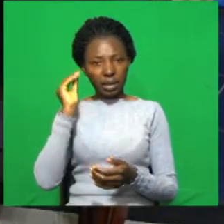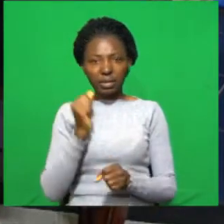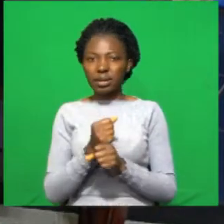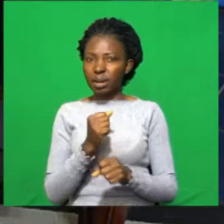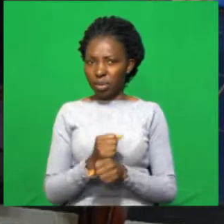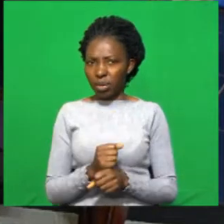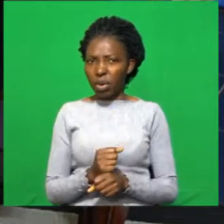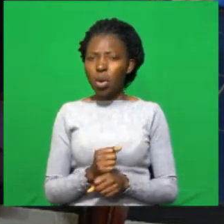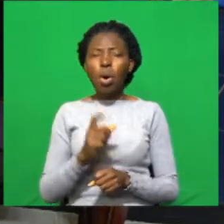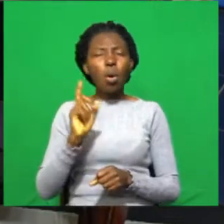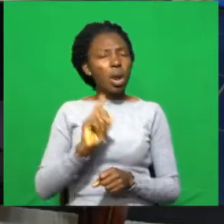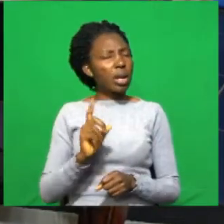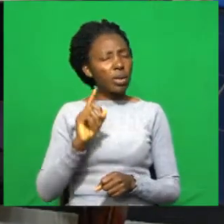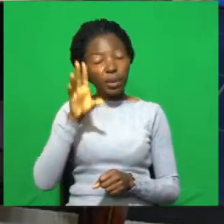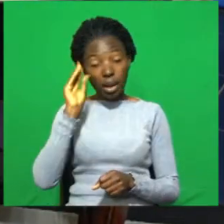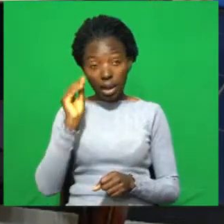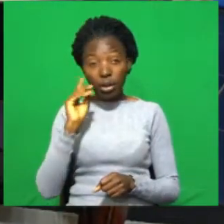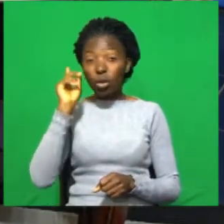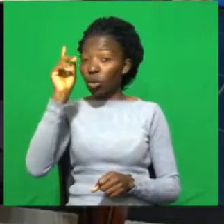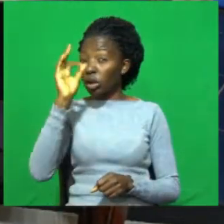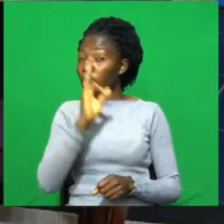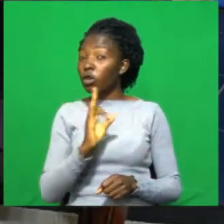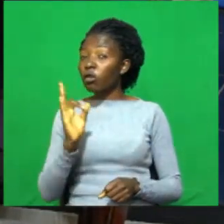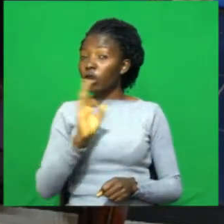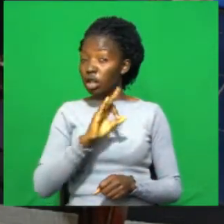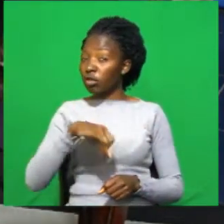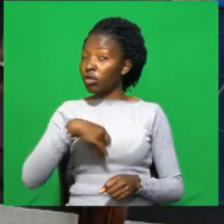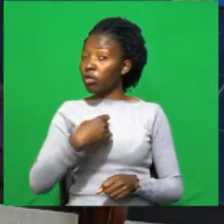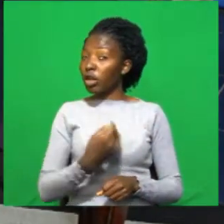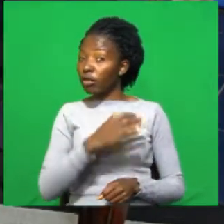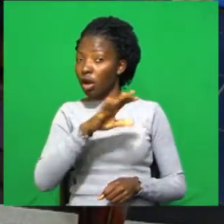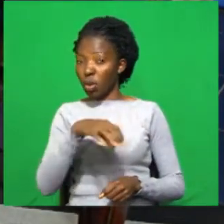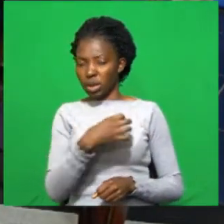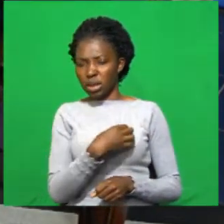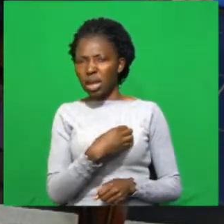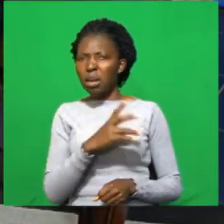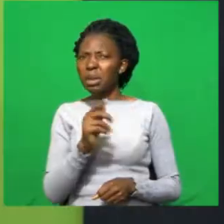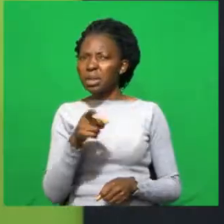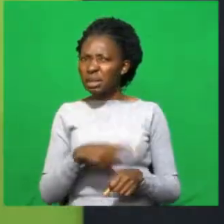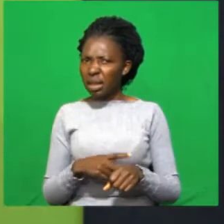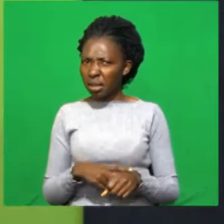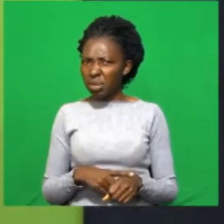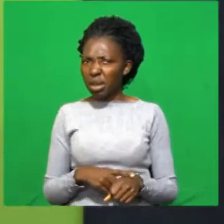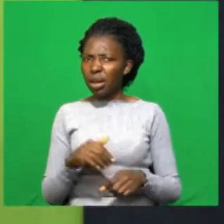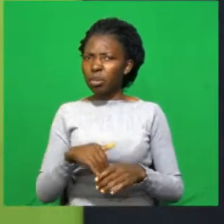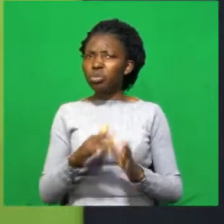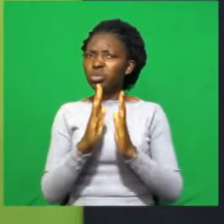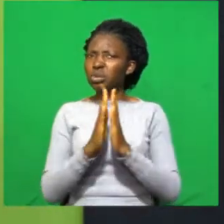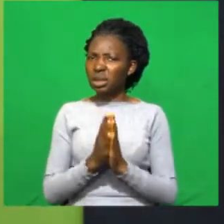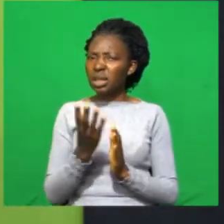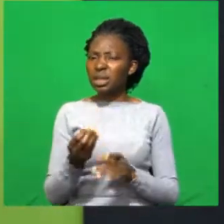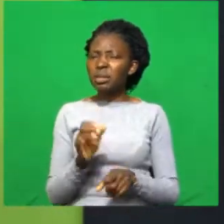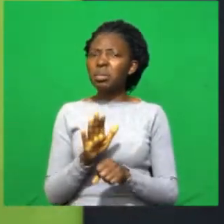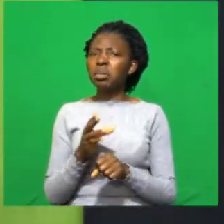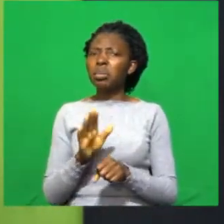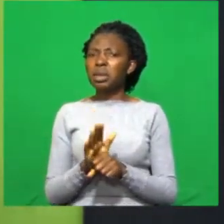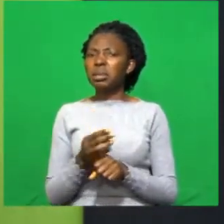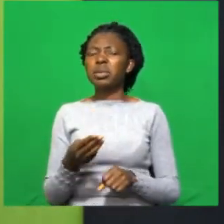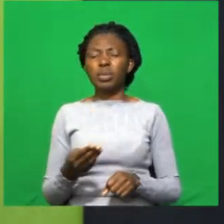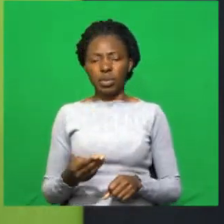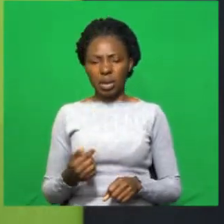example anoregerera chete zvivi ndiMwari. But munguva iyi muchechi manga maane vanhu